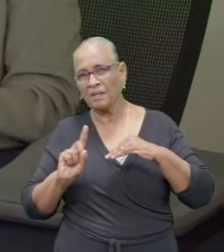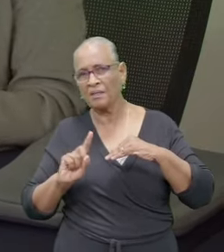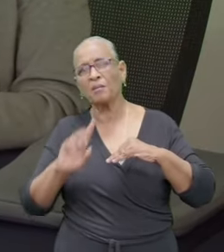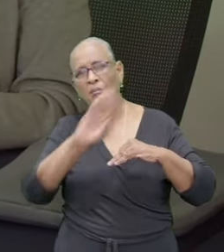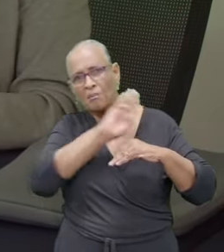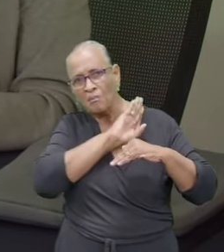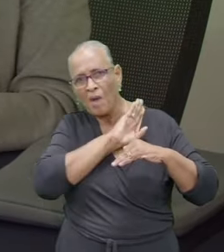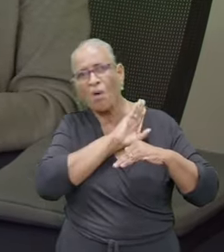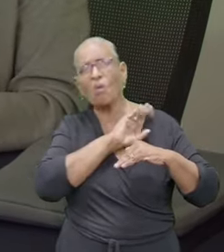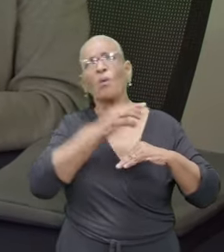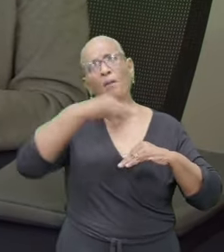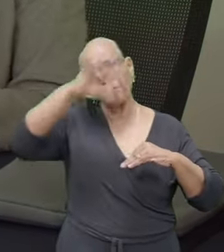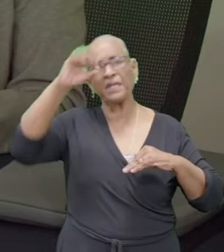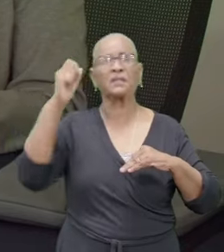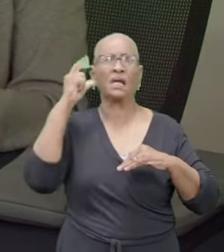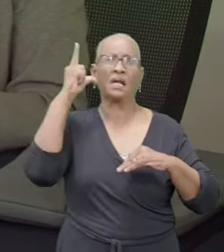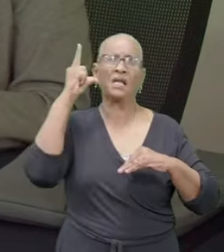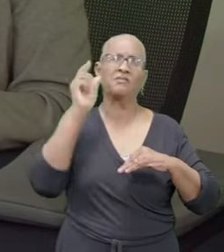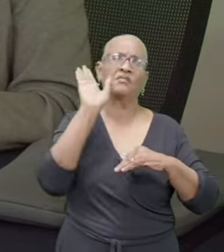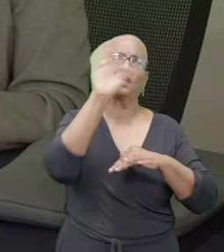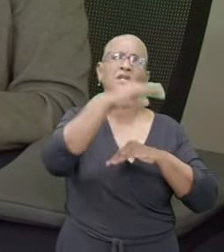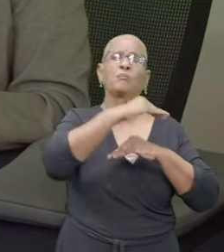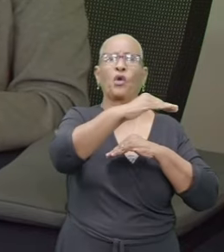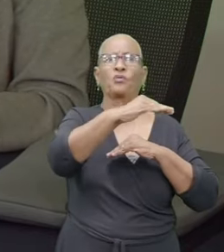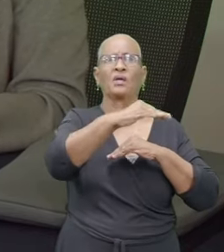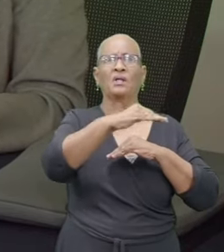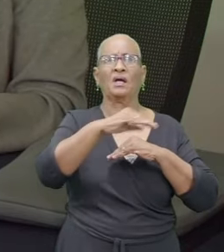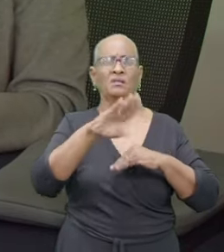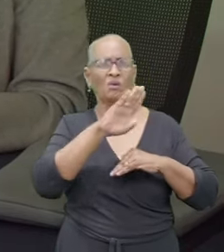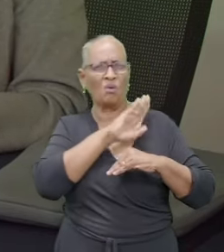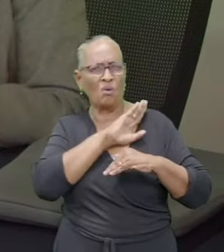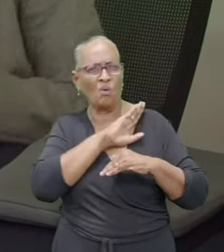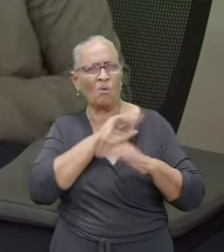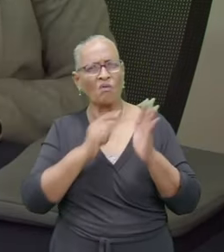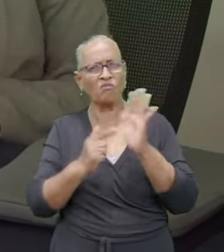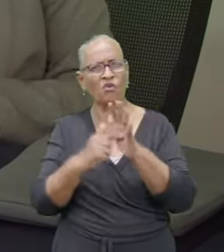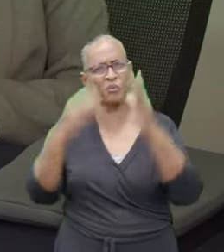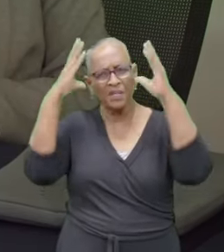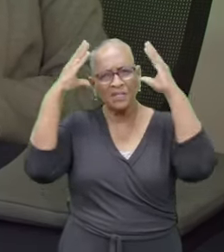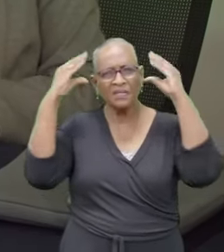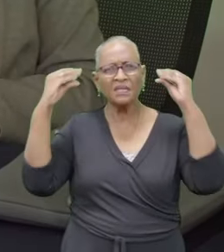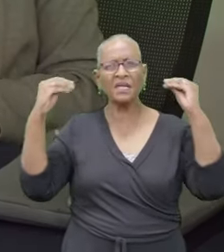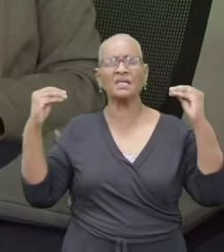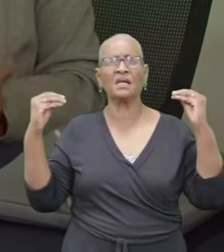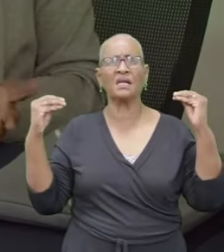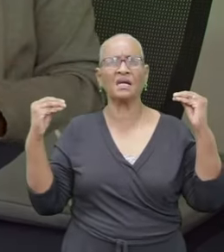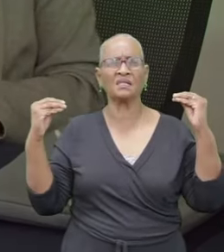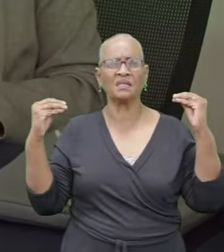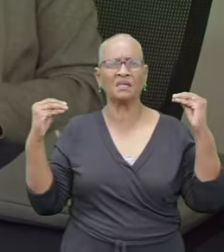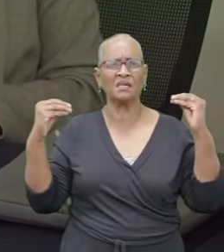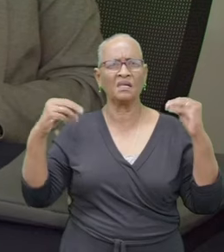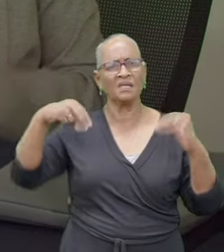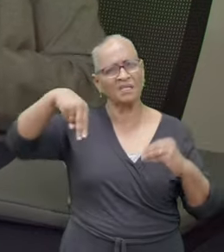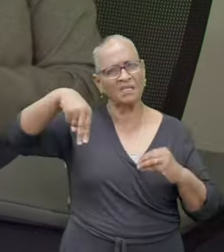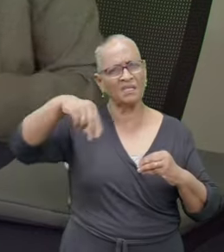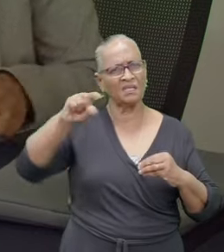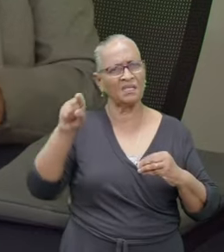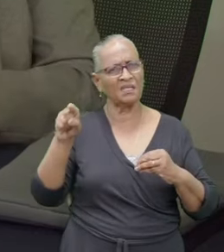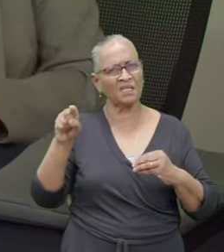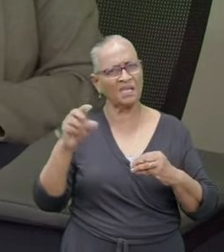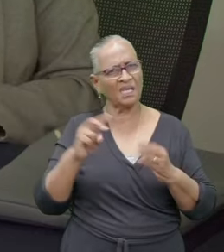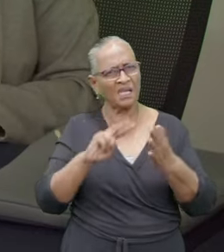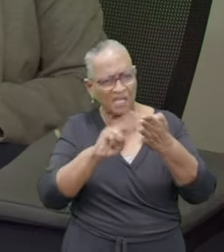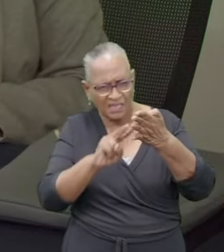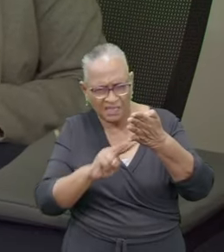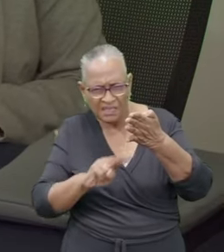betere zaken. U heeft ook het voorbeeld aangehaald van Nederland, waar ze NICU's hebben, maar ze hebben volgens mij, ik heb even opgezocht